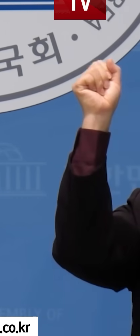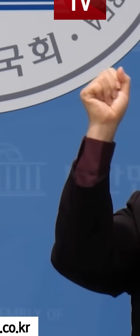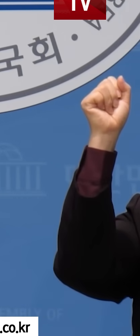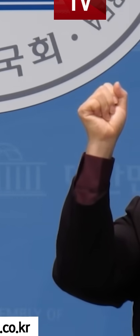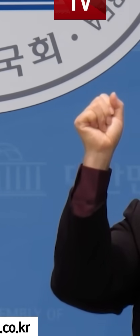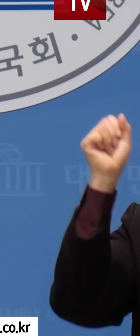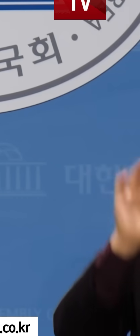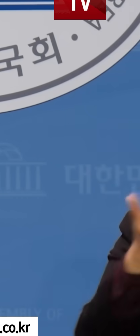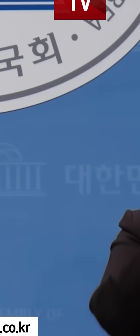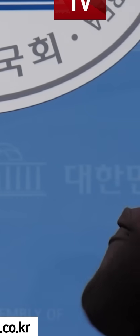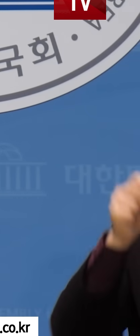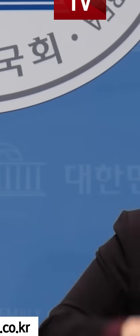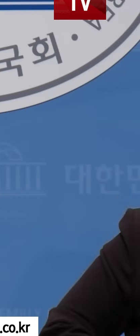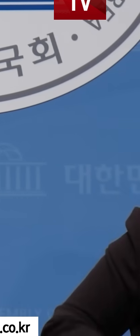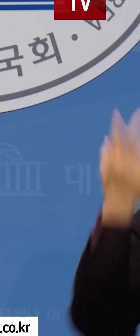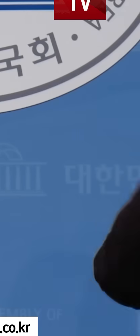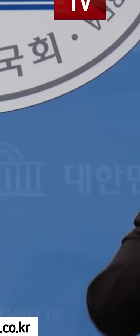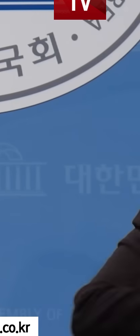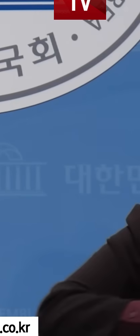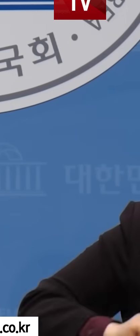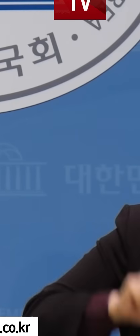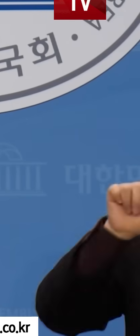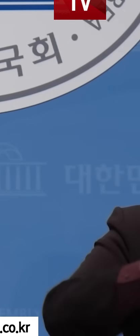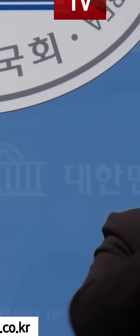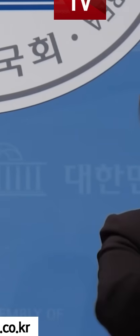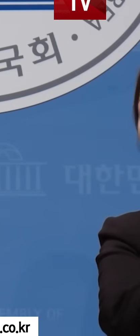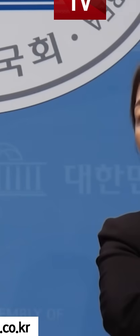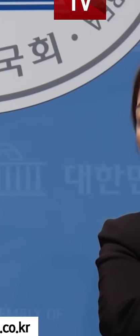나면 뻣뻣하게 고개 들고 가는 그림.